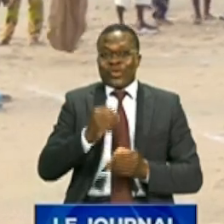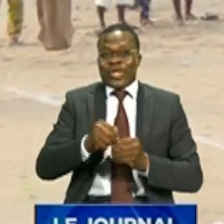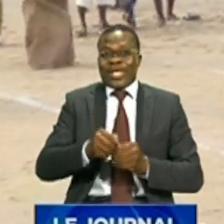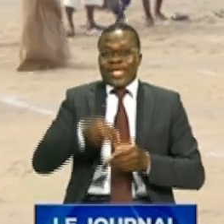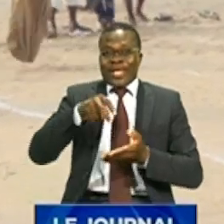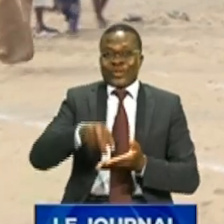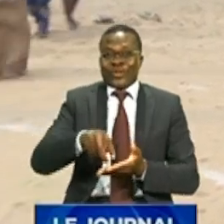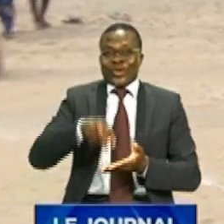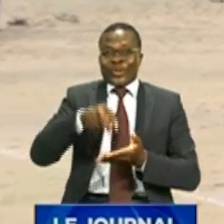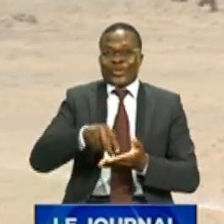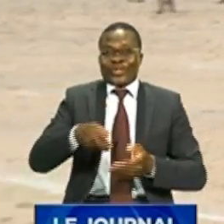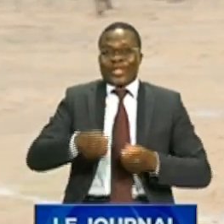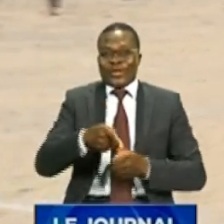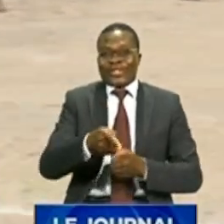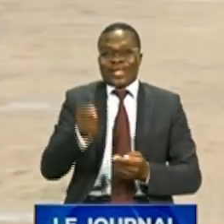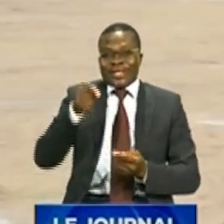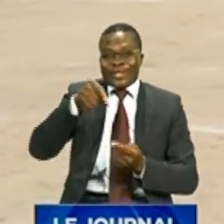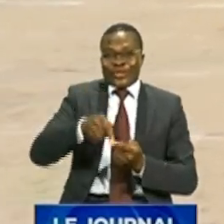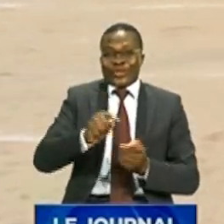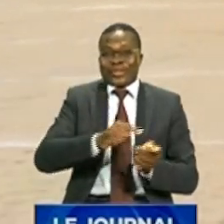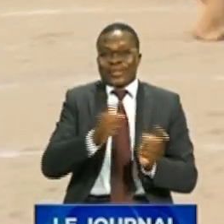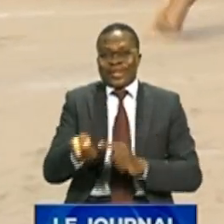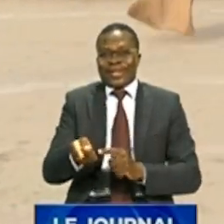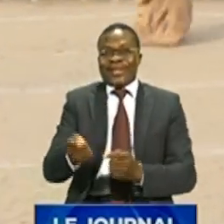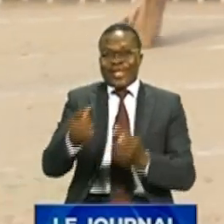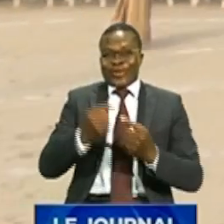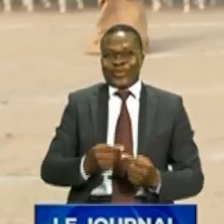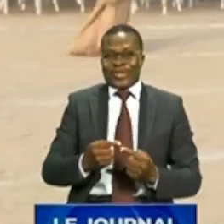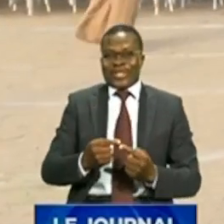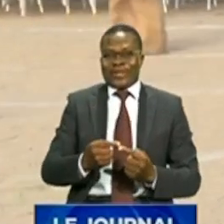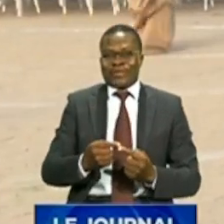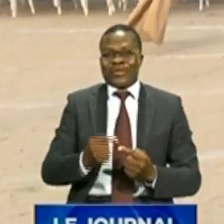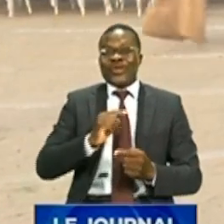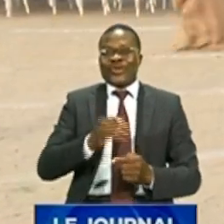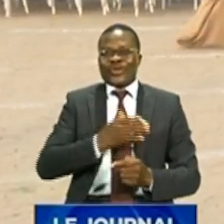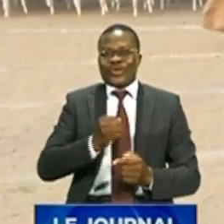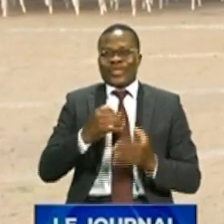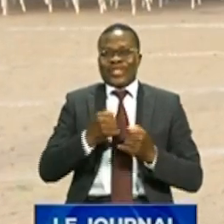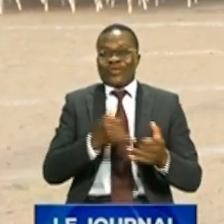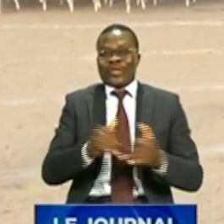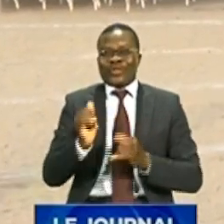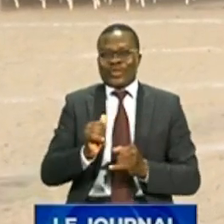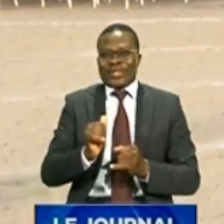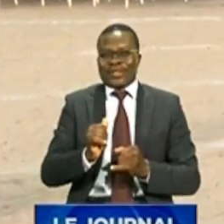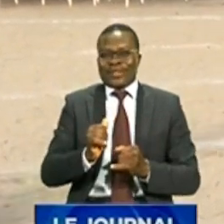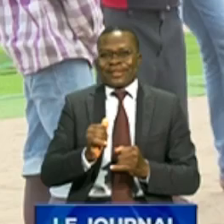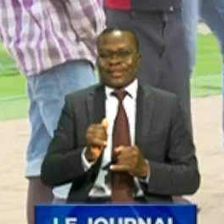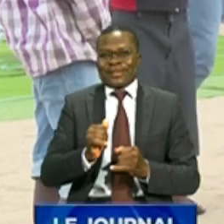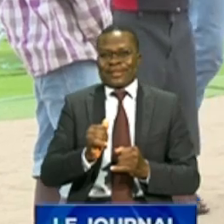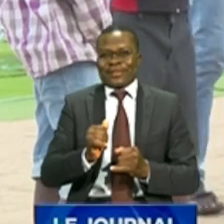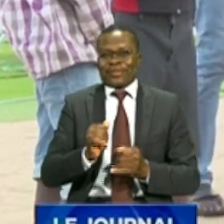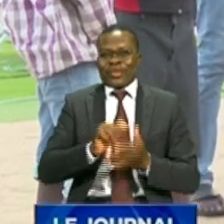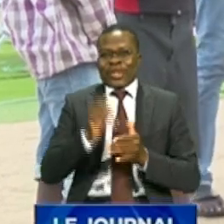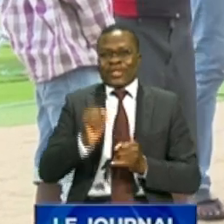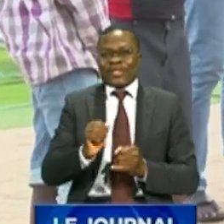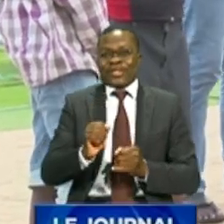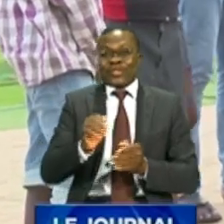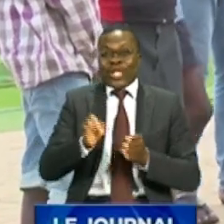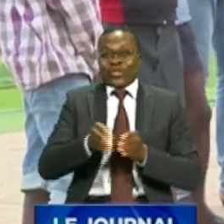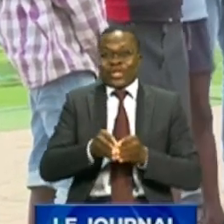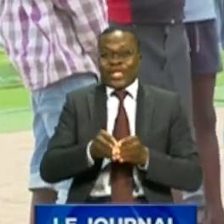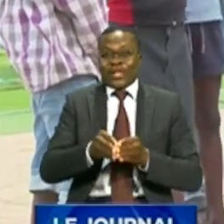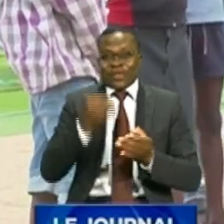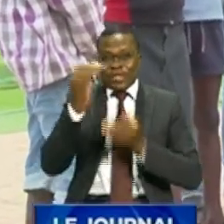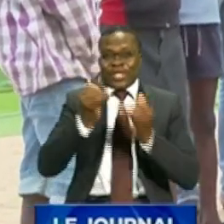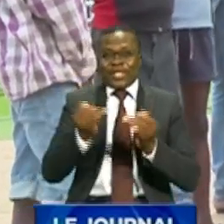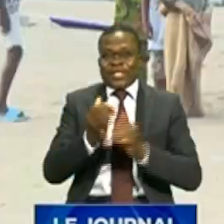sautant juste aller et revenir. Je suis content d'avoir joué. Cet atelier,